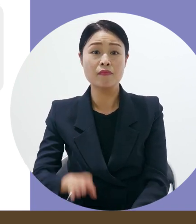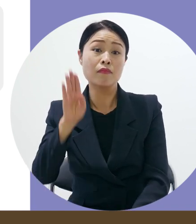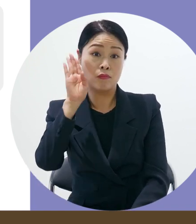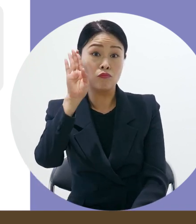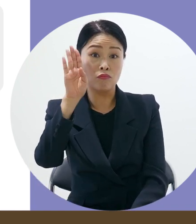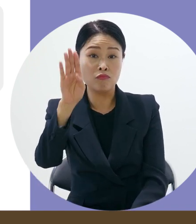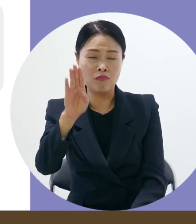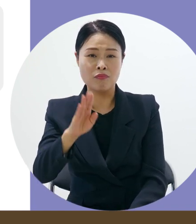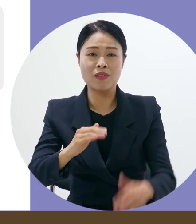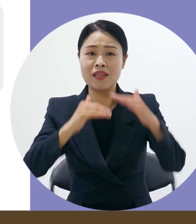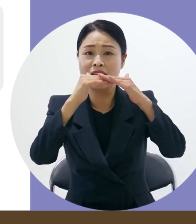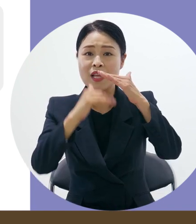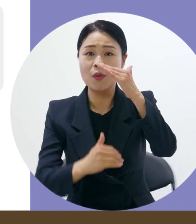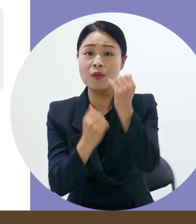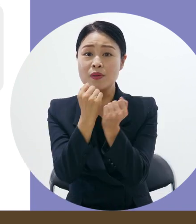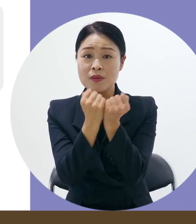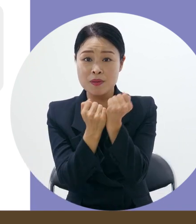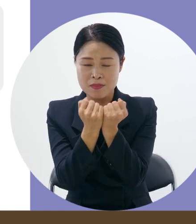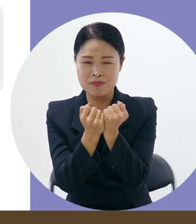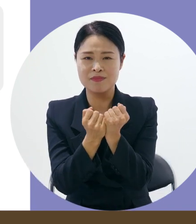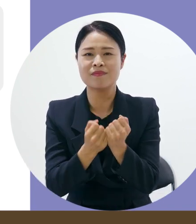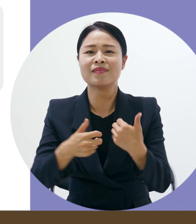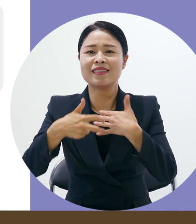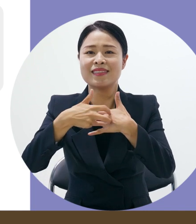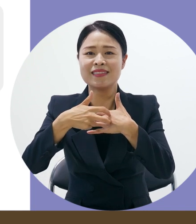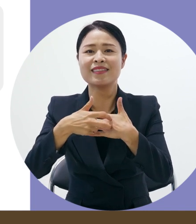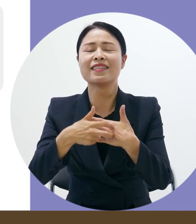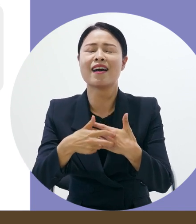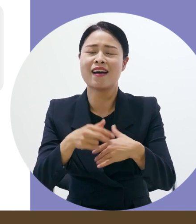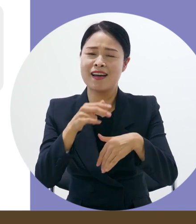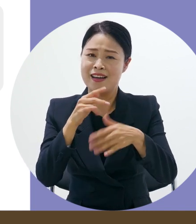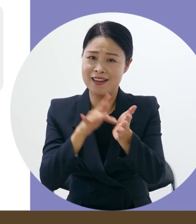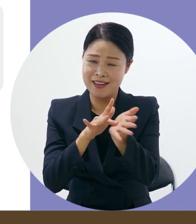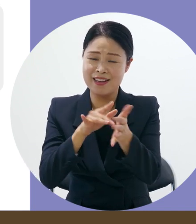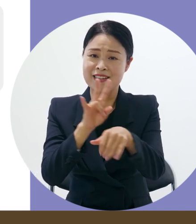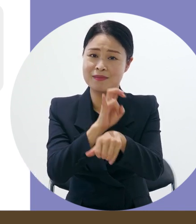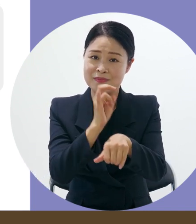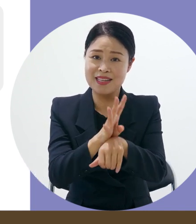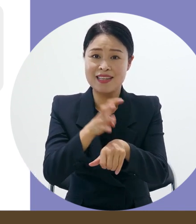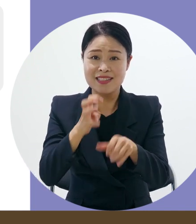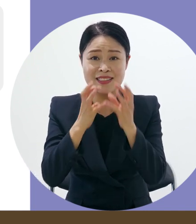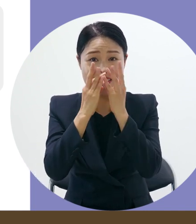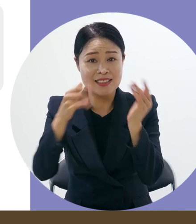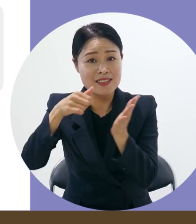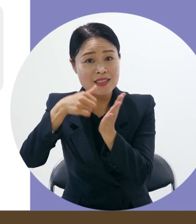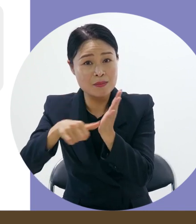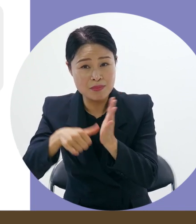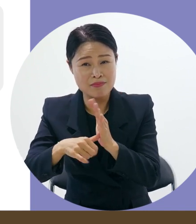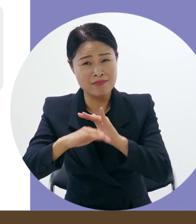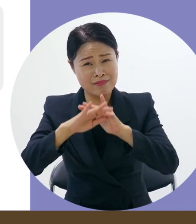앞으로 설명할 내용이 모든 의약외품에 적용되는 것은 아닙니다.